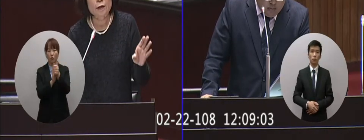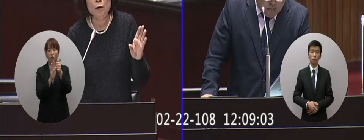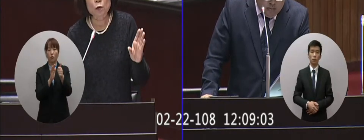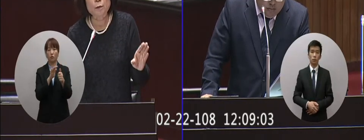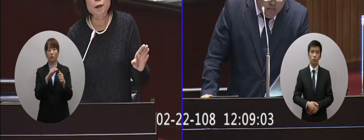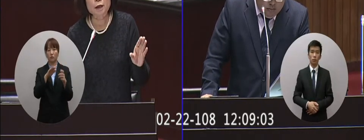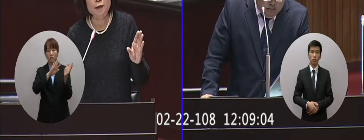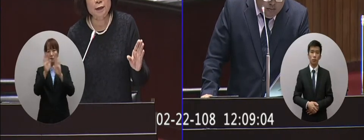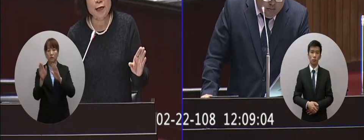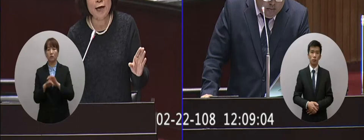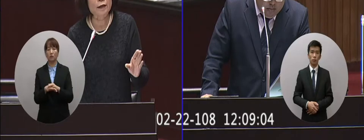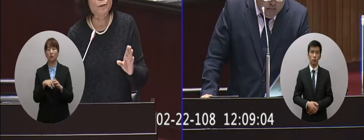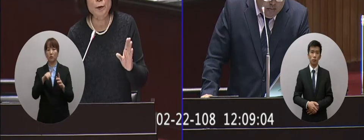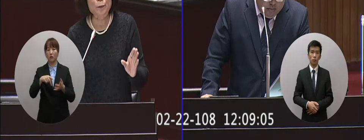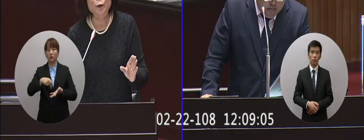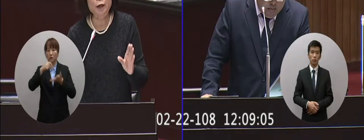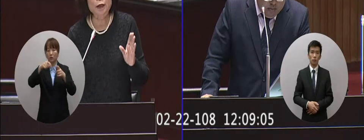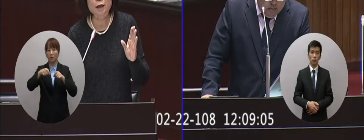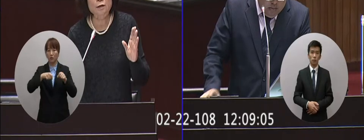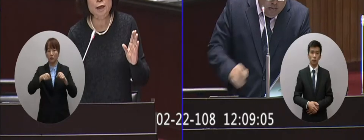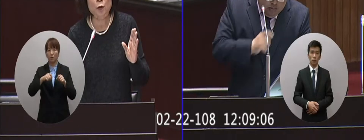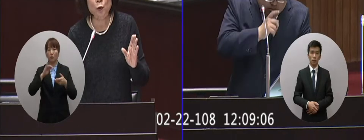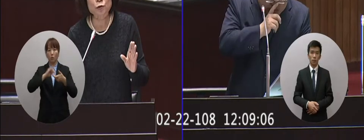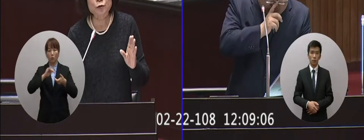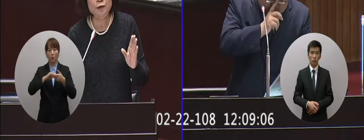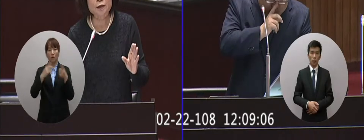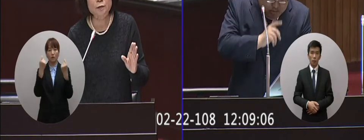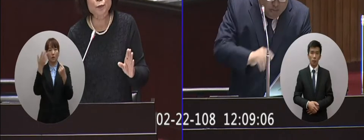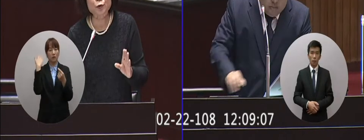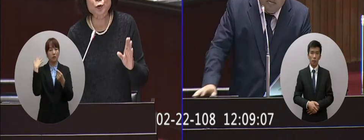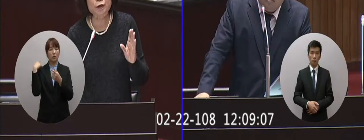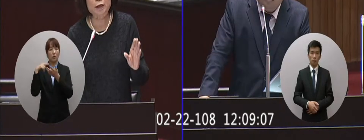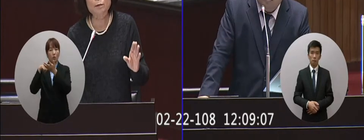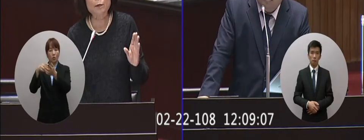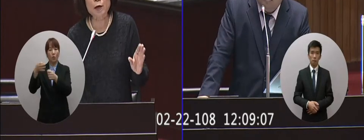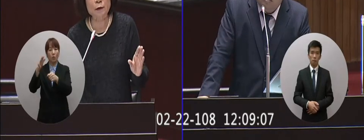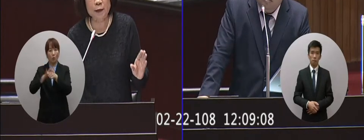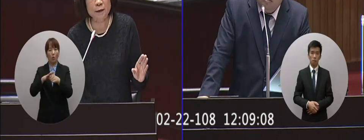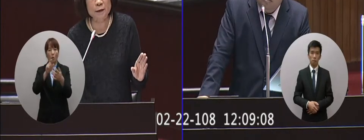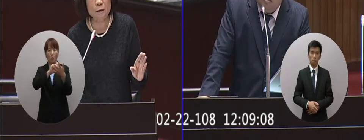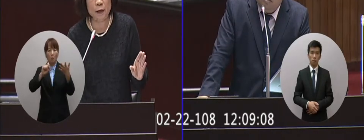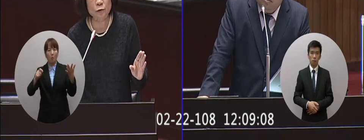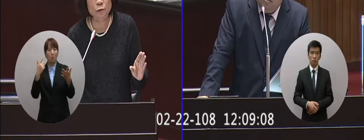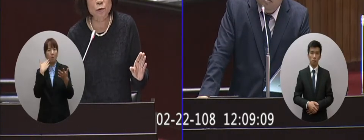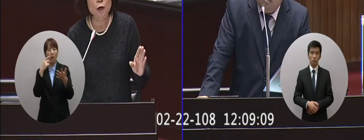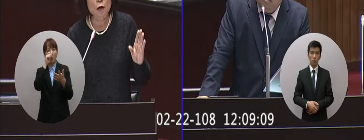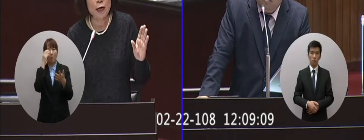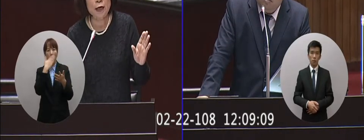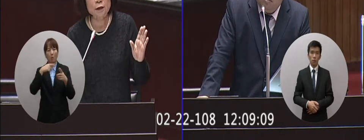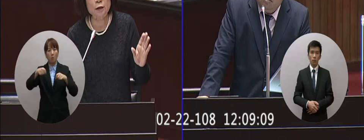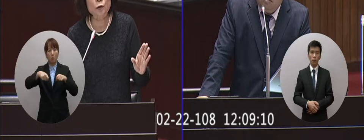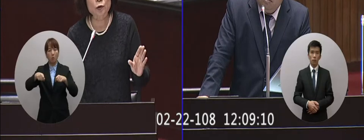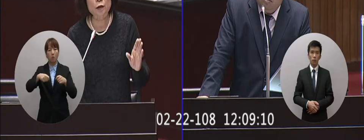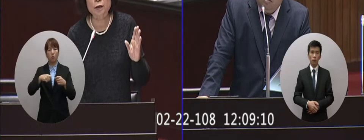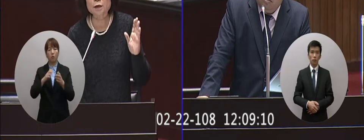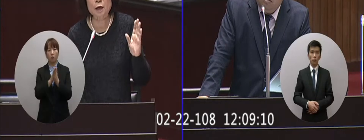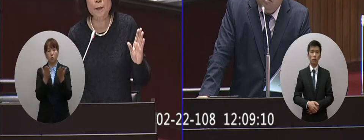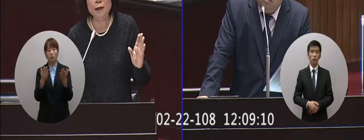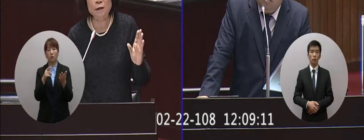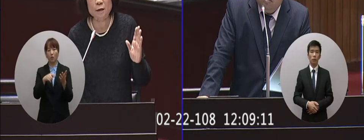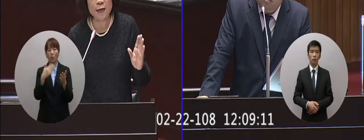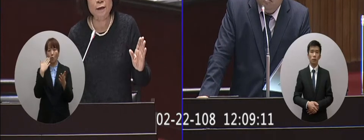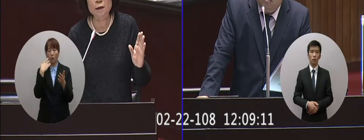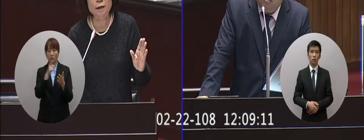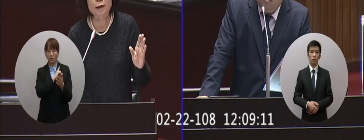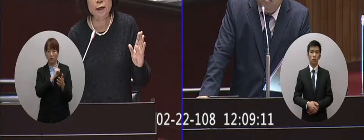的。那我们的提案呢，并不一定要像过去申请补助写那么漂亮的计划书。刚刚提过了，你只